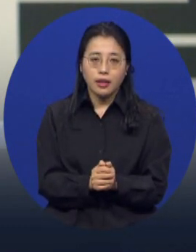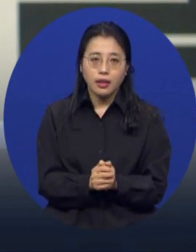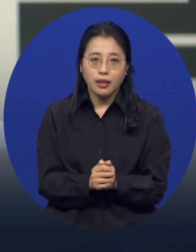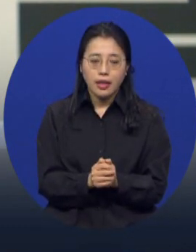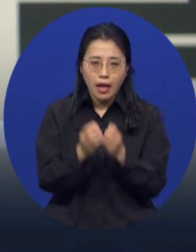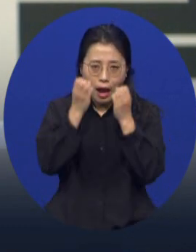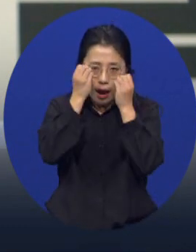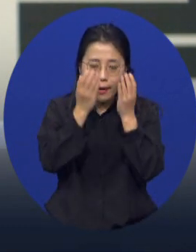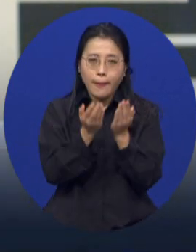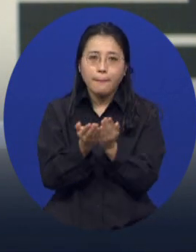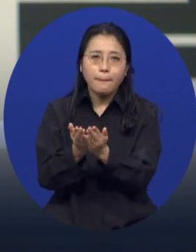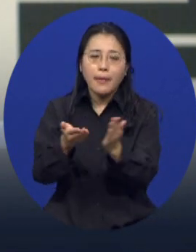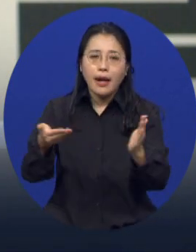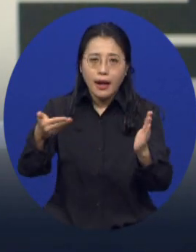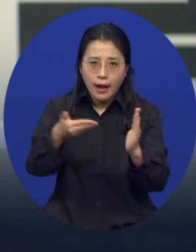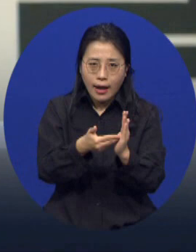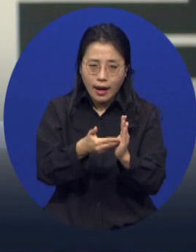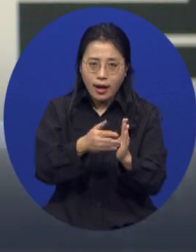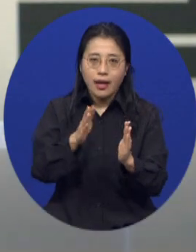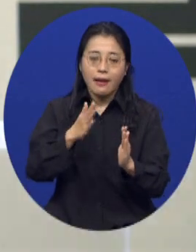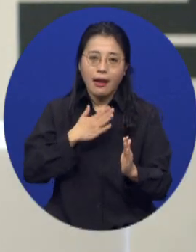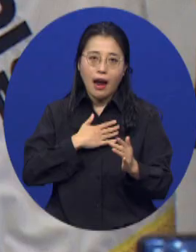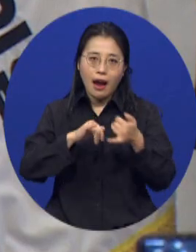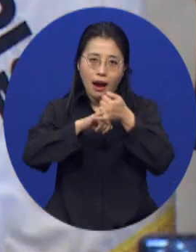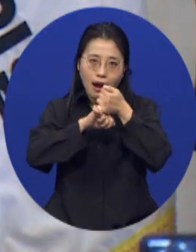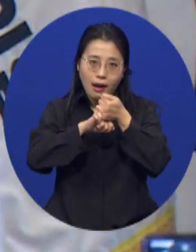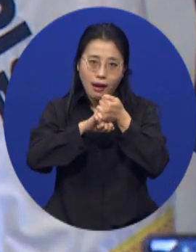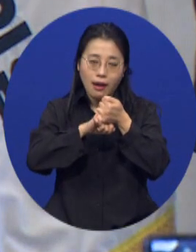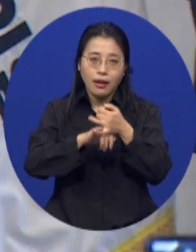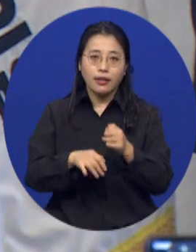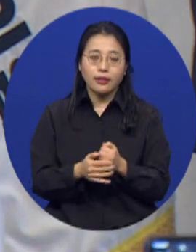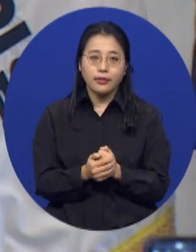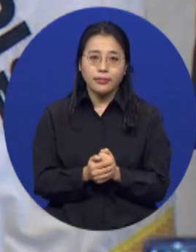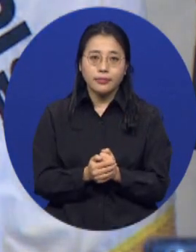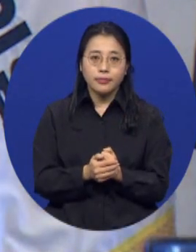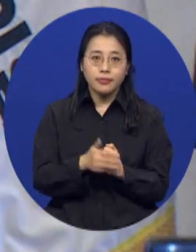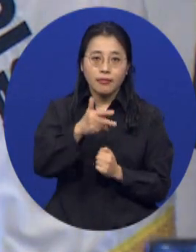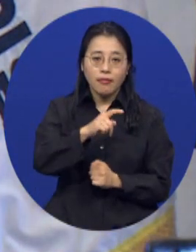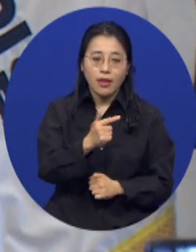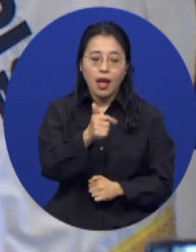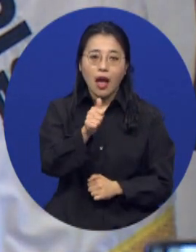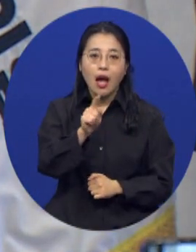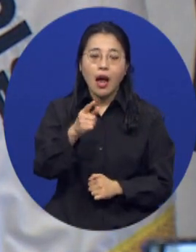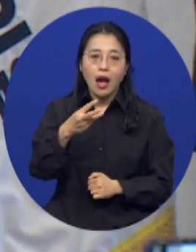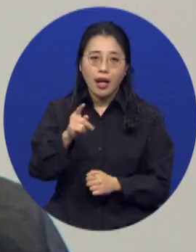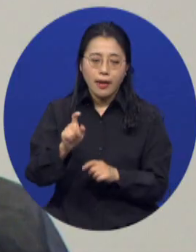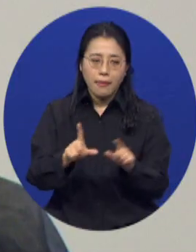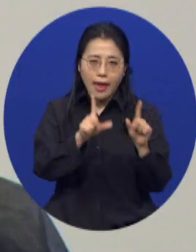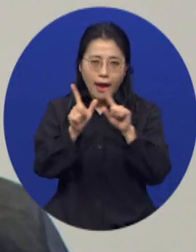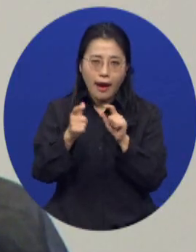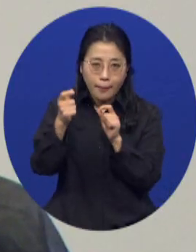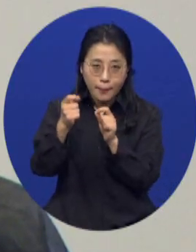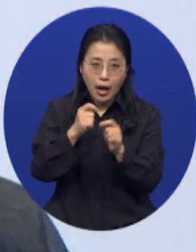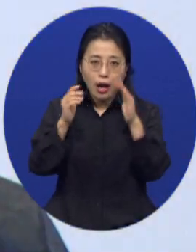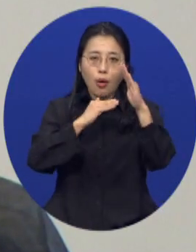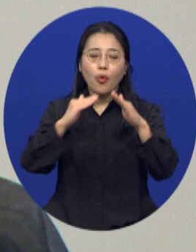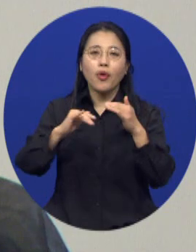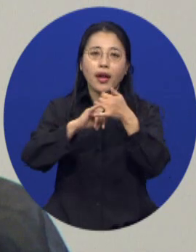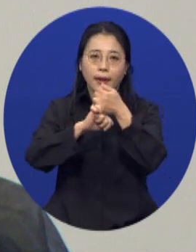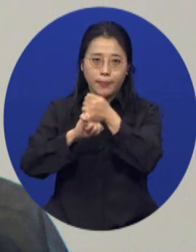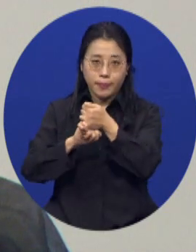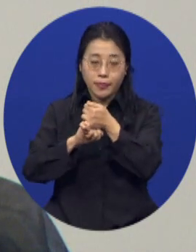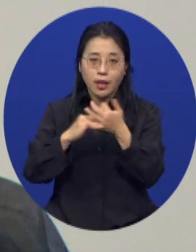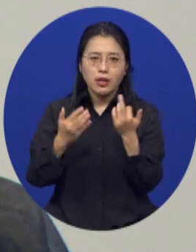신항만 건설 제가 챙기겠습니다. 천하람 후보는 생활 밀착형 공약들을 내놓으며 제주의